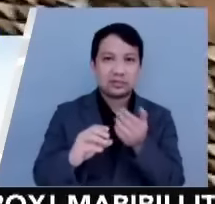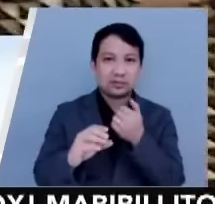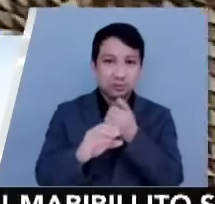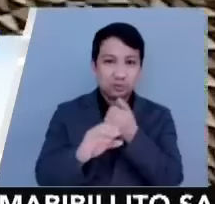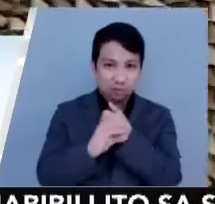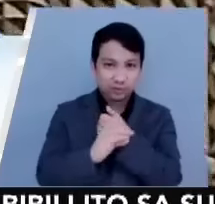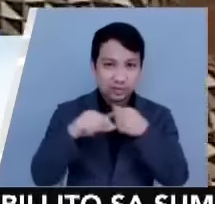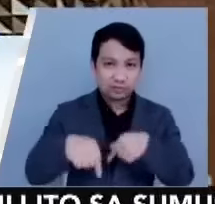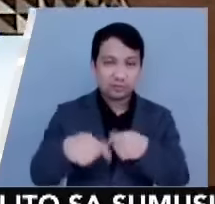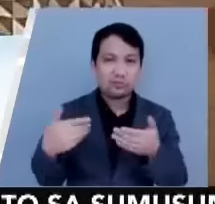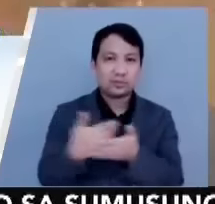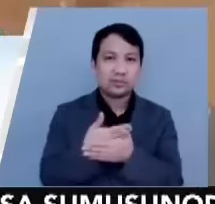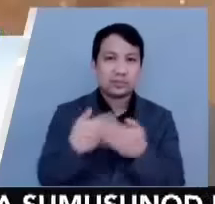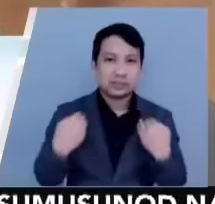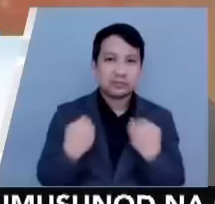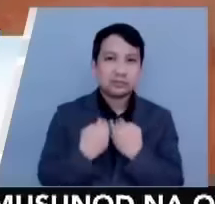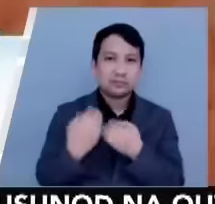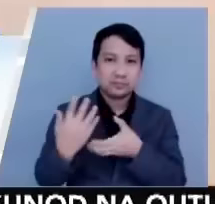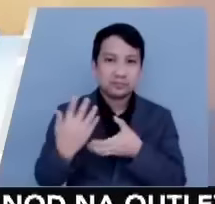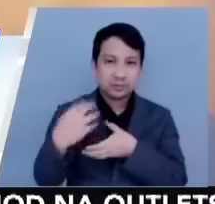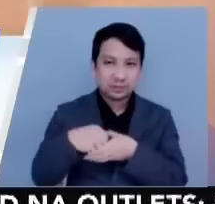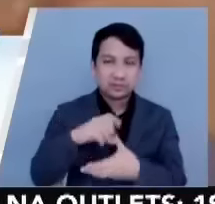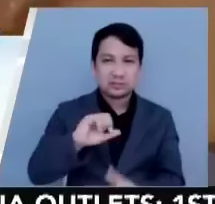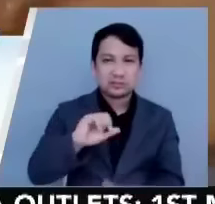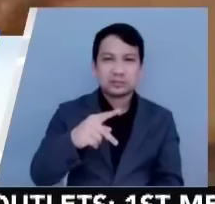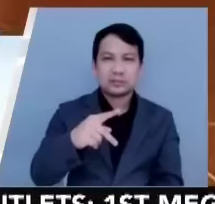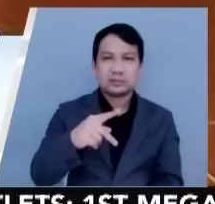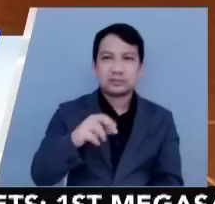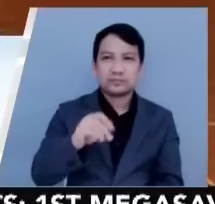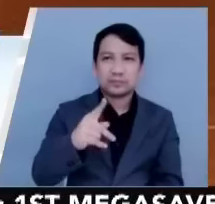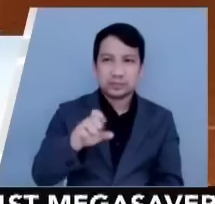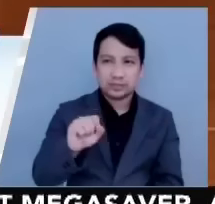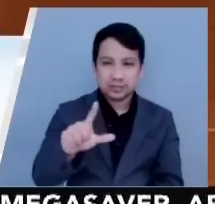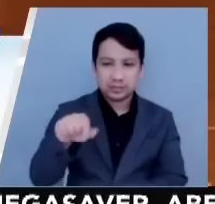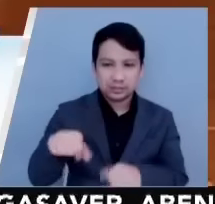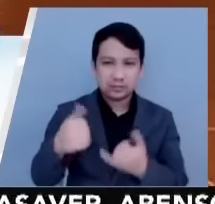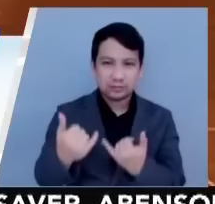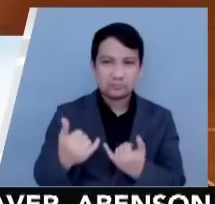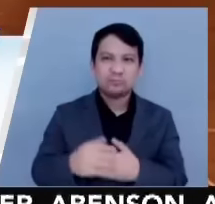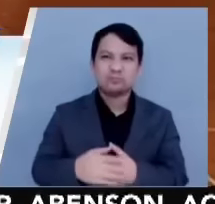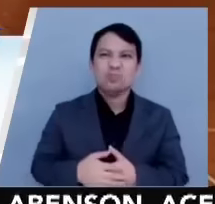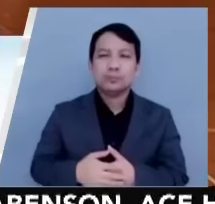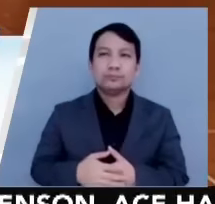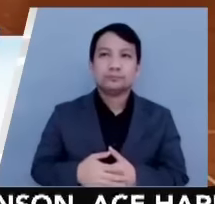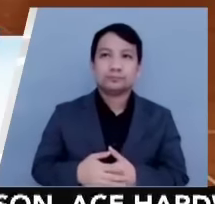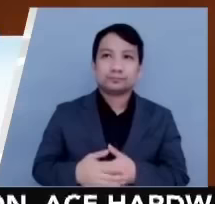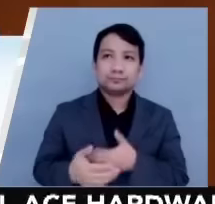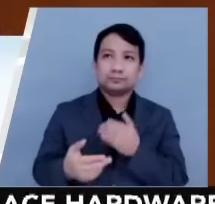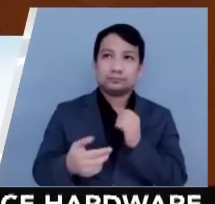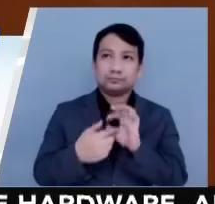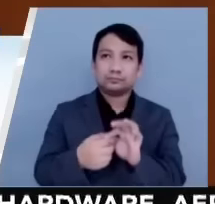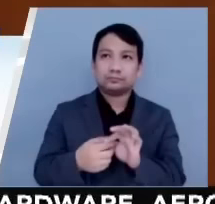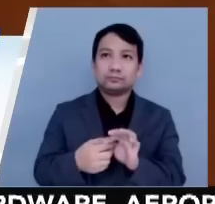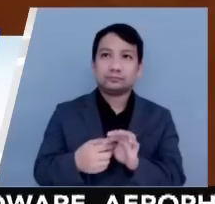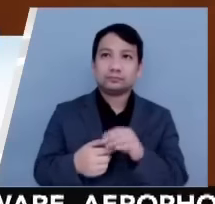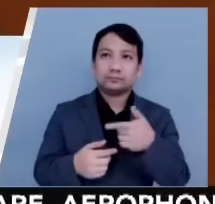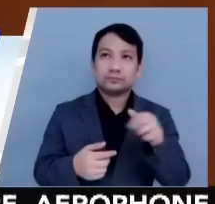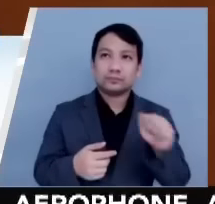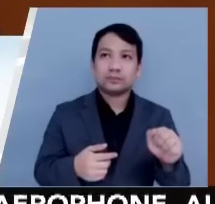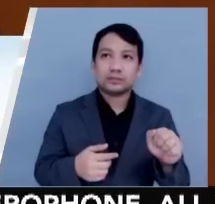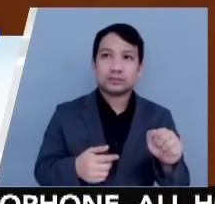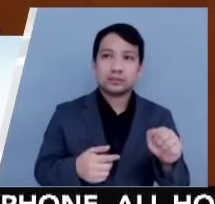pinakabagong talent ng Sparkle GMA Artist Center ngayong araw. Present sa contract signing si GMA Network Senior Vice